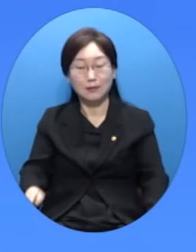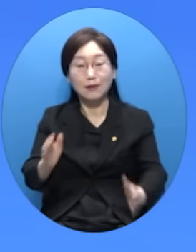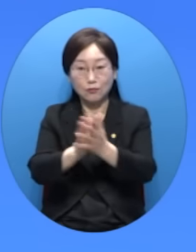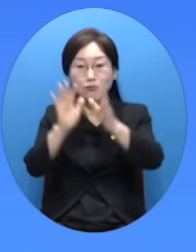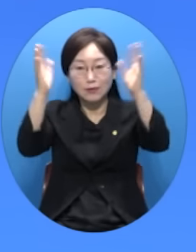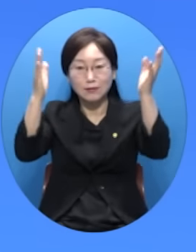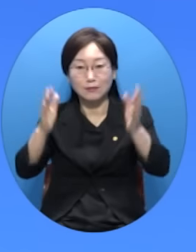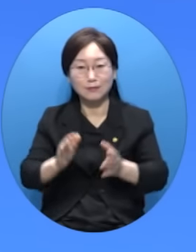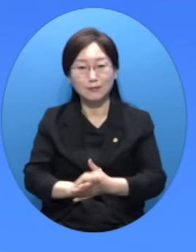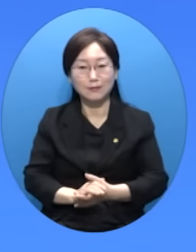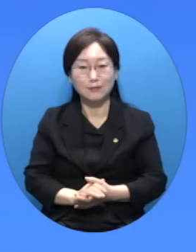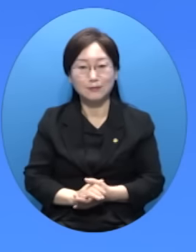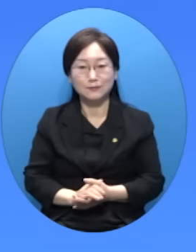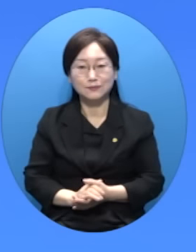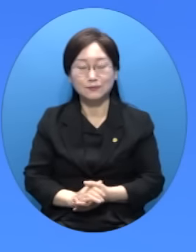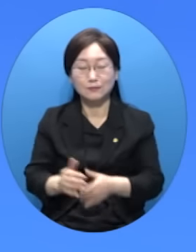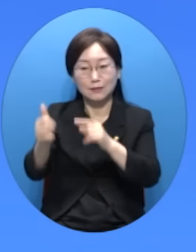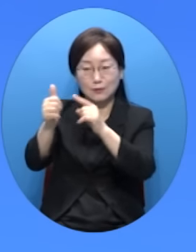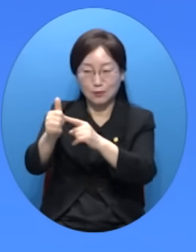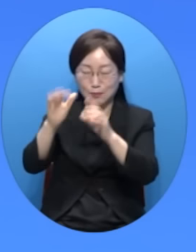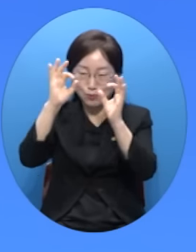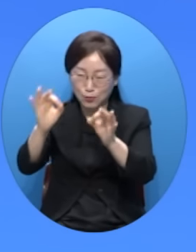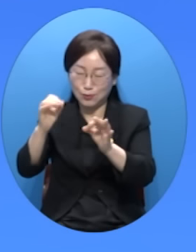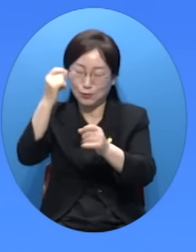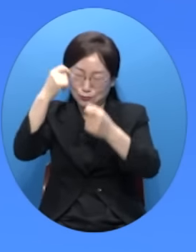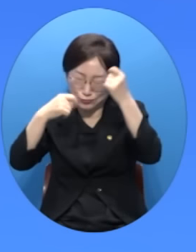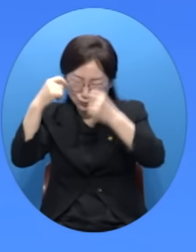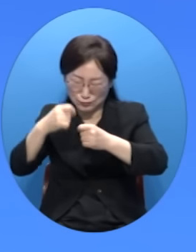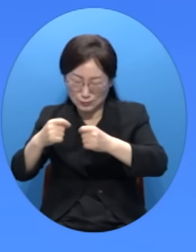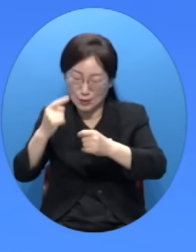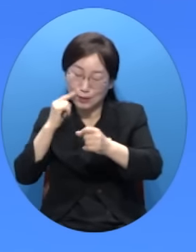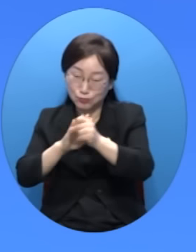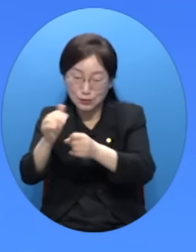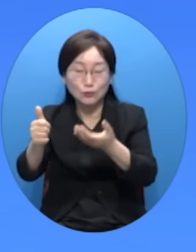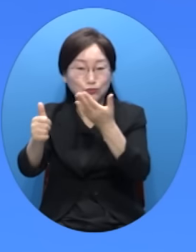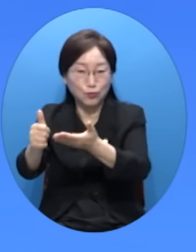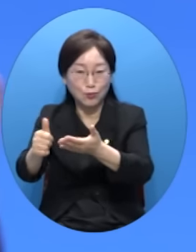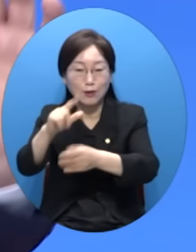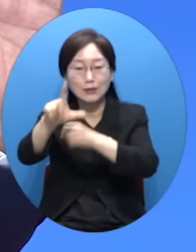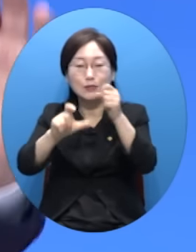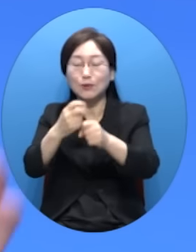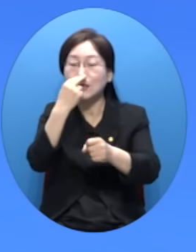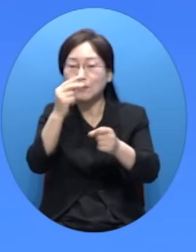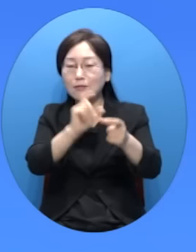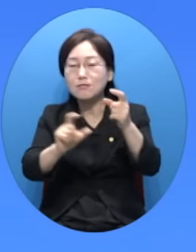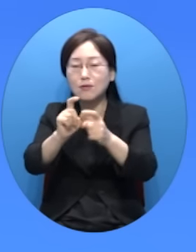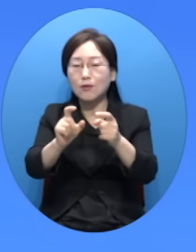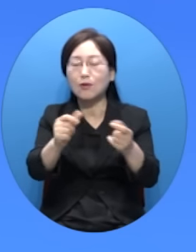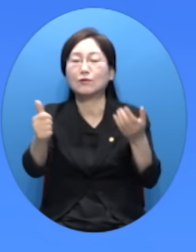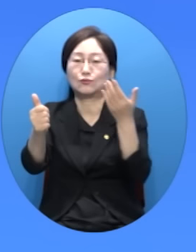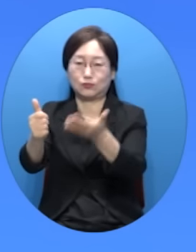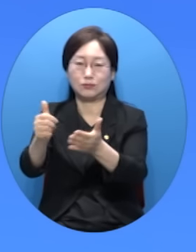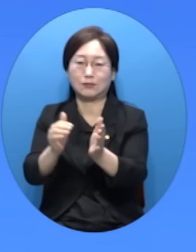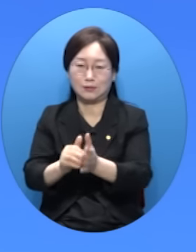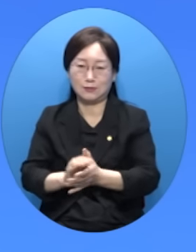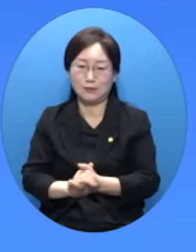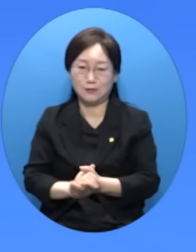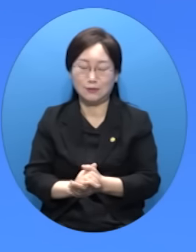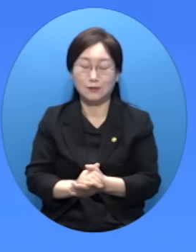할렐루야. 그의 눈물을 보시고 불쌍히 여기셔서 15년이라는 세월을 더 연장시켜 주셔서